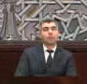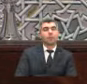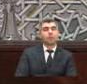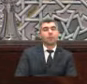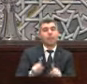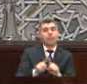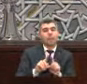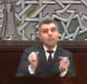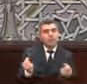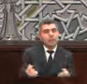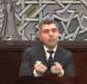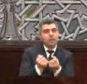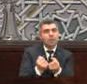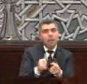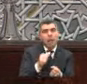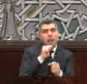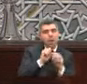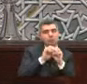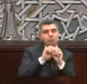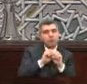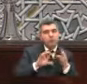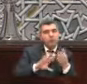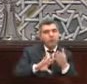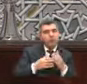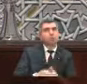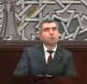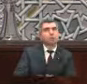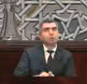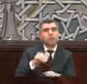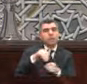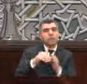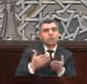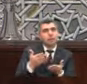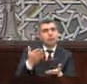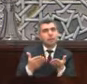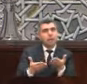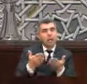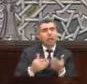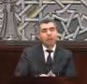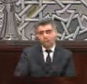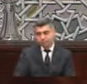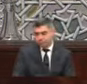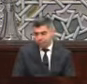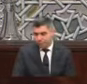تنمية العرض المائي للسيدات والسادة النواب المحترمين عن فريق الاستقلالي للوحدة والتعادلية.